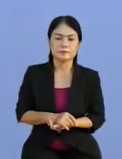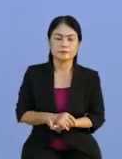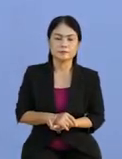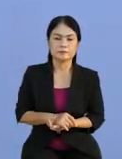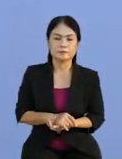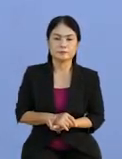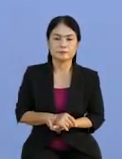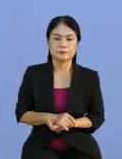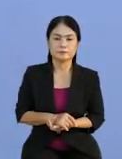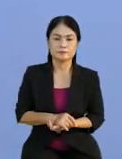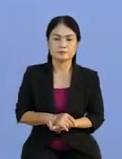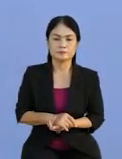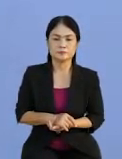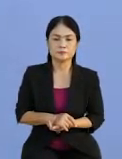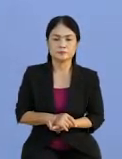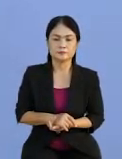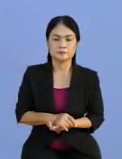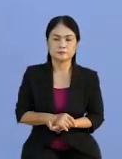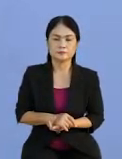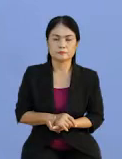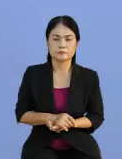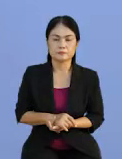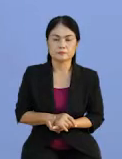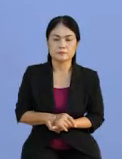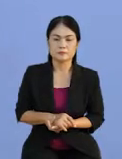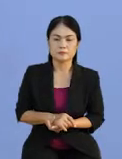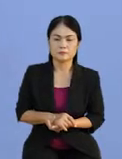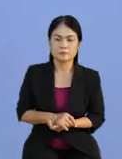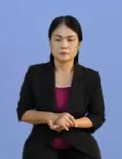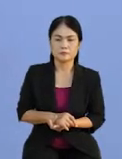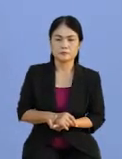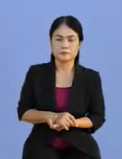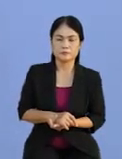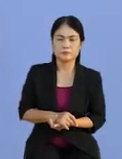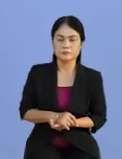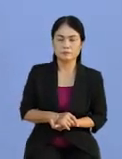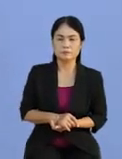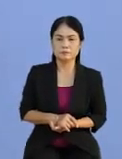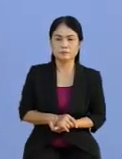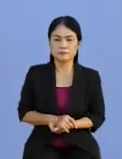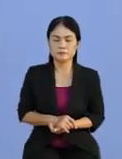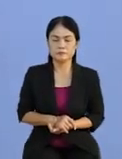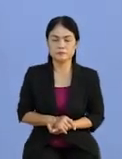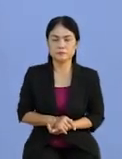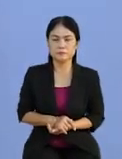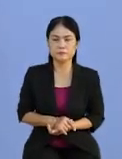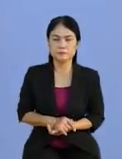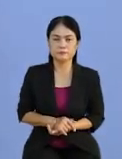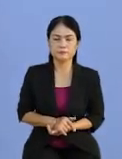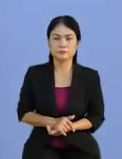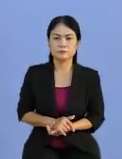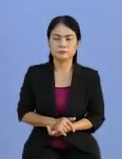ở quay xe chọc như tại mà đó dương bán